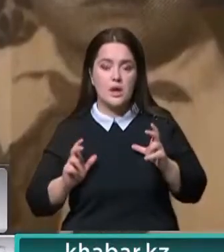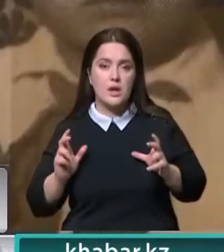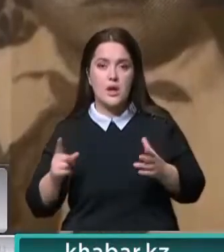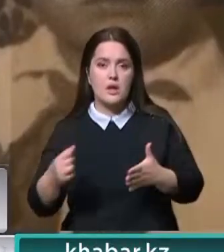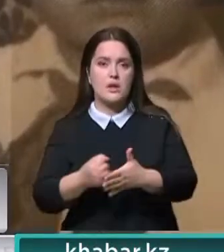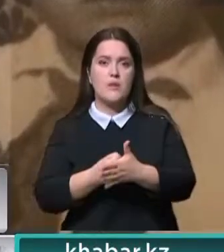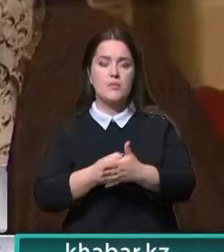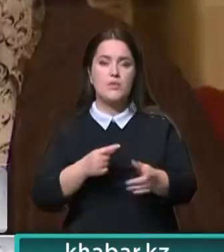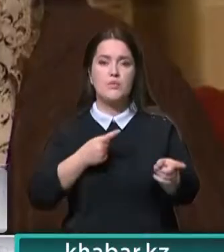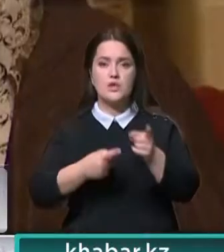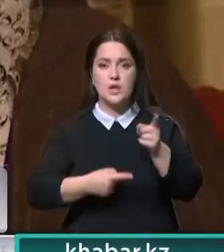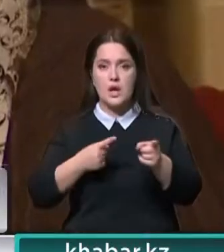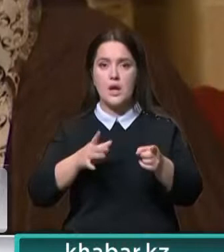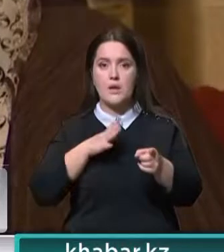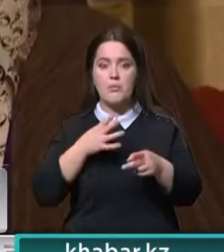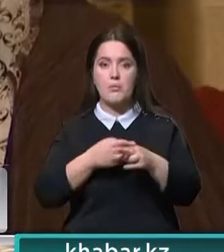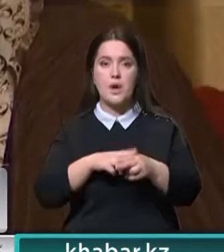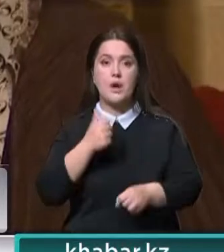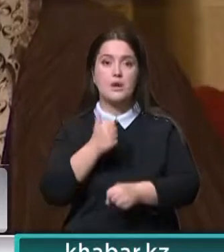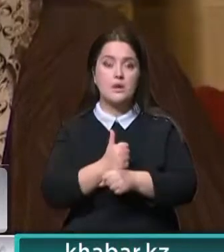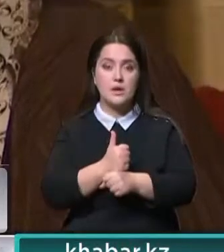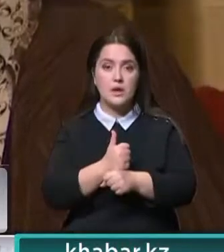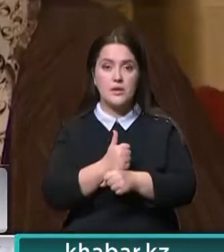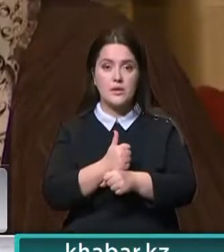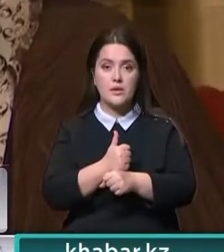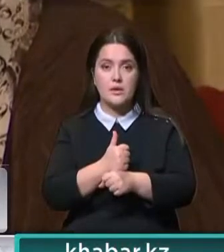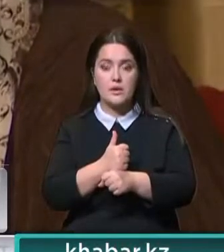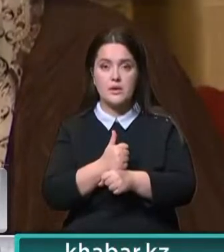чтобы Джезказган стал одним из самых главных